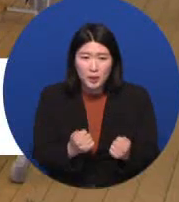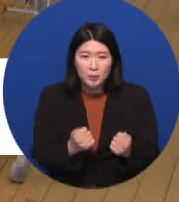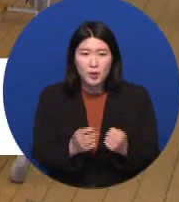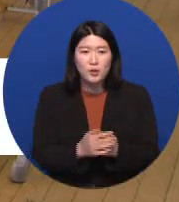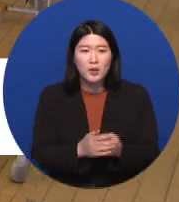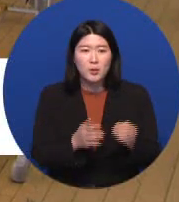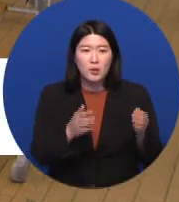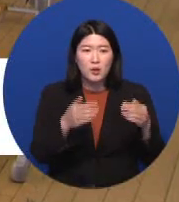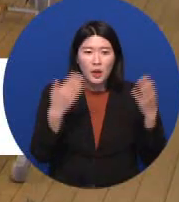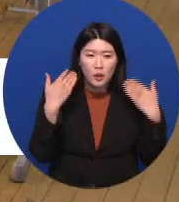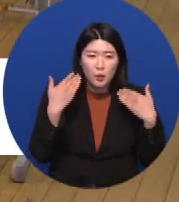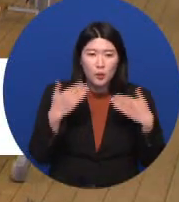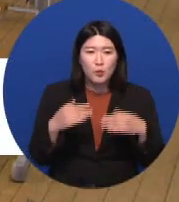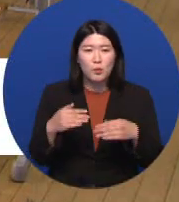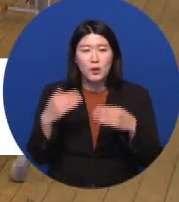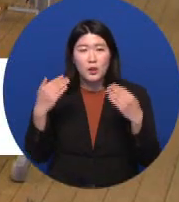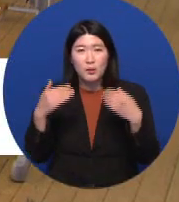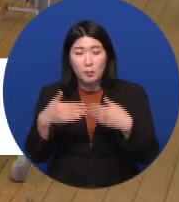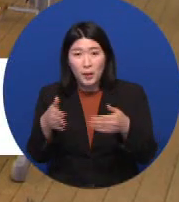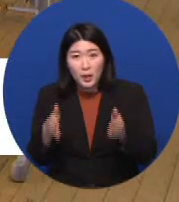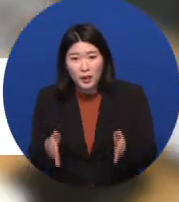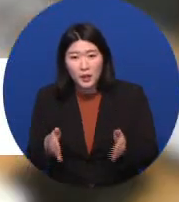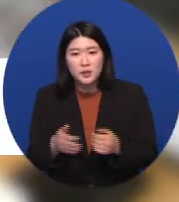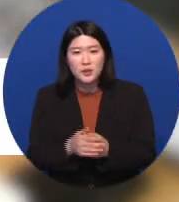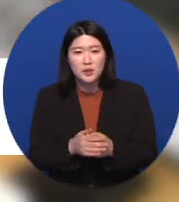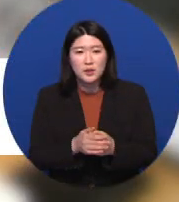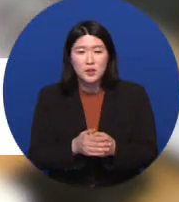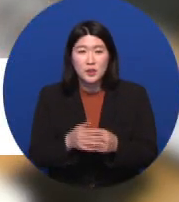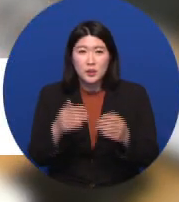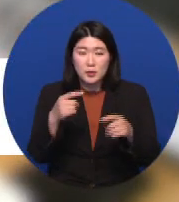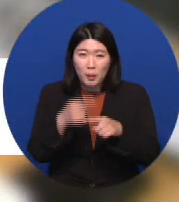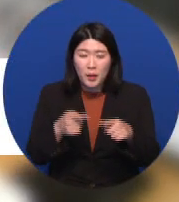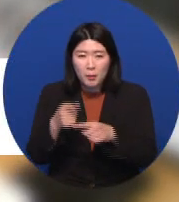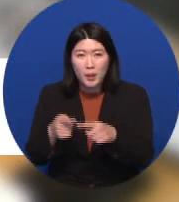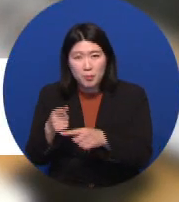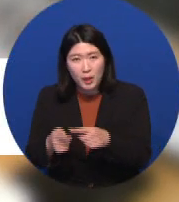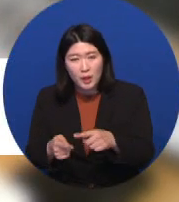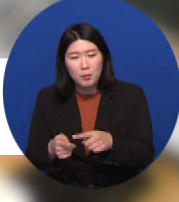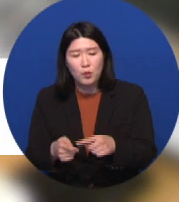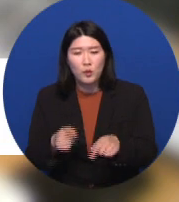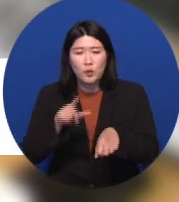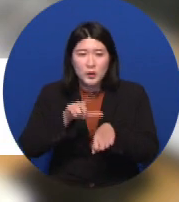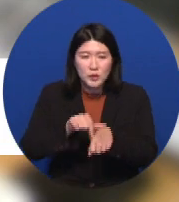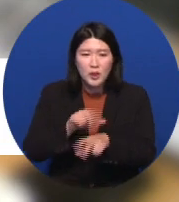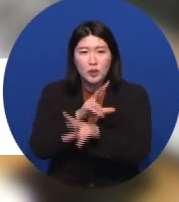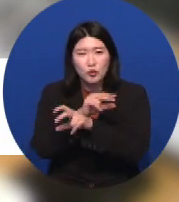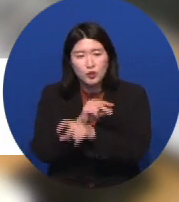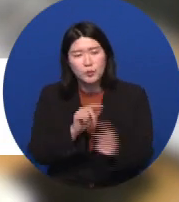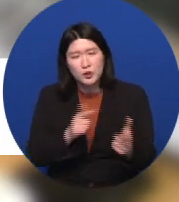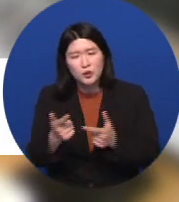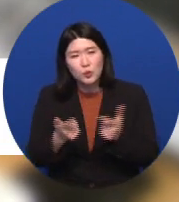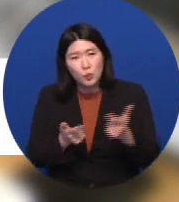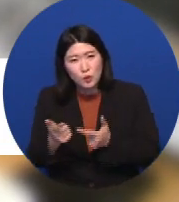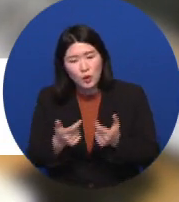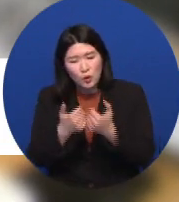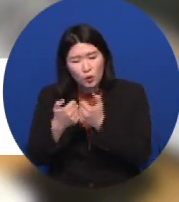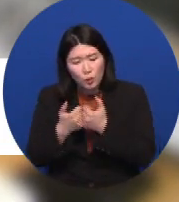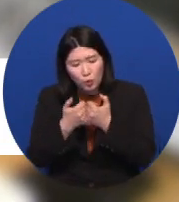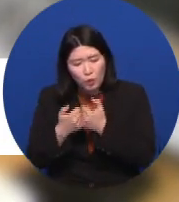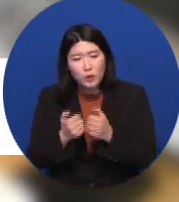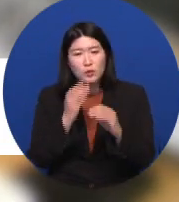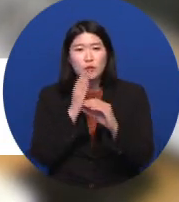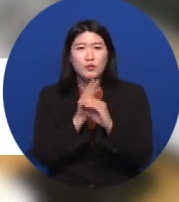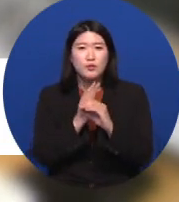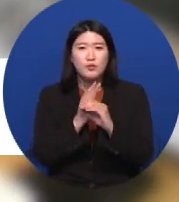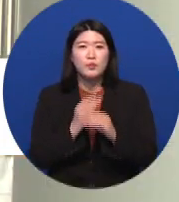5, 중고는 3분의 2 등교를 권장하였으며 시차 등교, 원격 수업 등 탄력적 학사 운영이